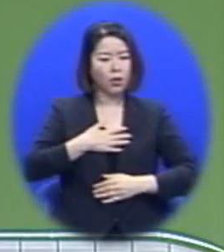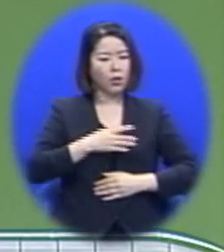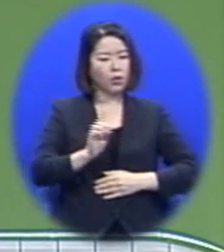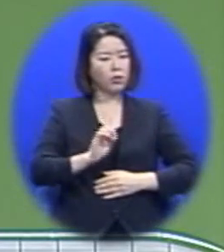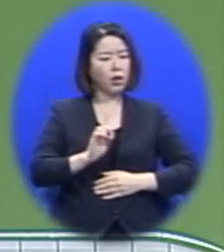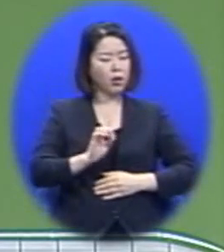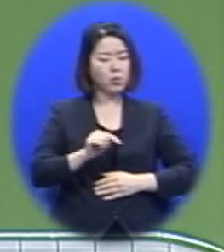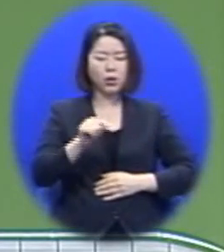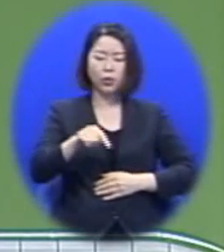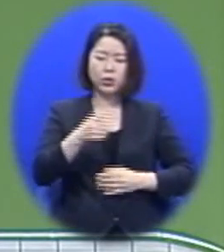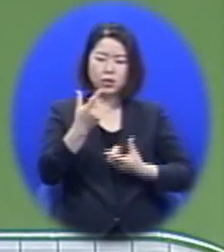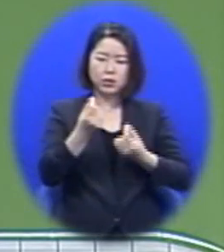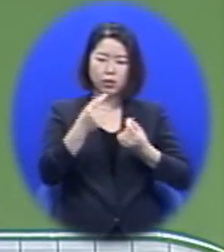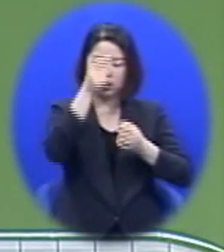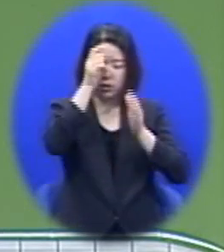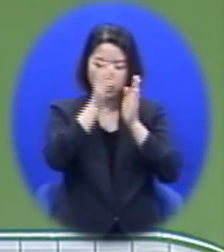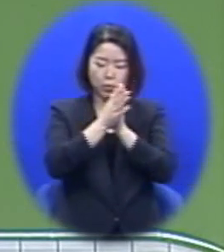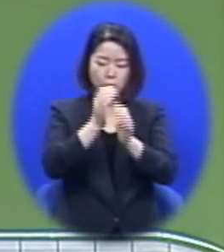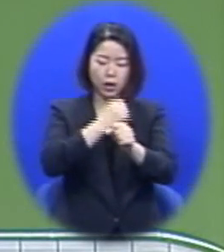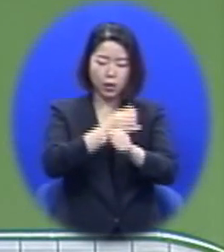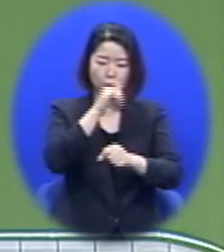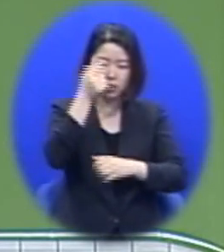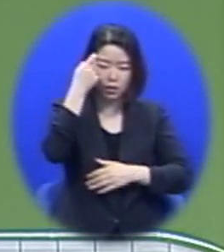생각이 들어서 깜짝 놀랄 때가 있습니다.